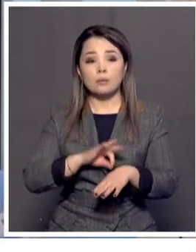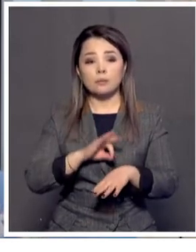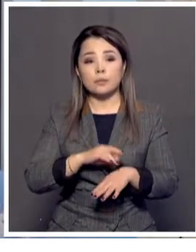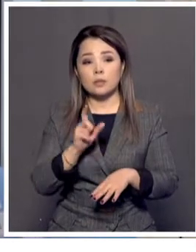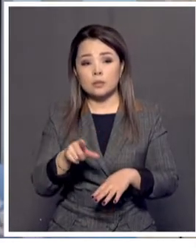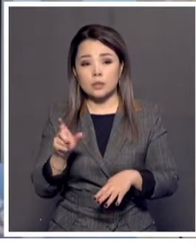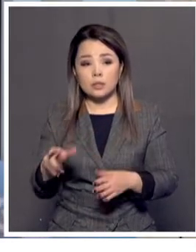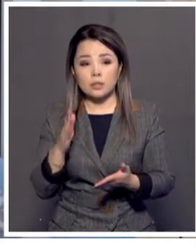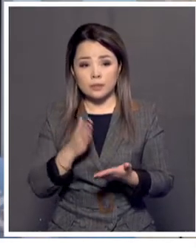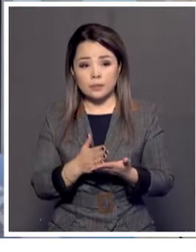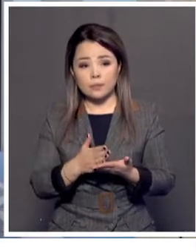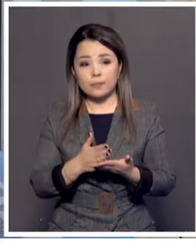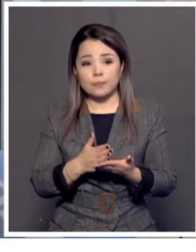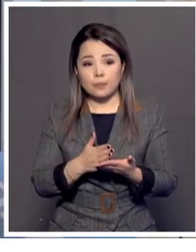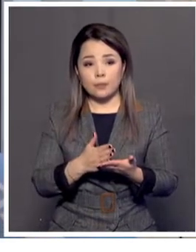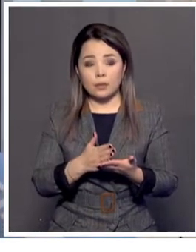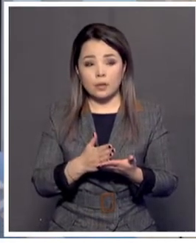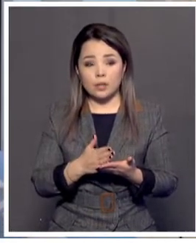науқастардың